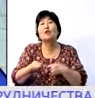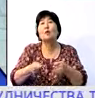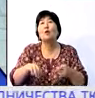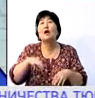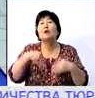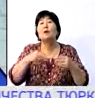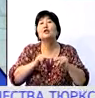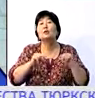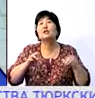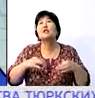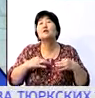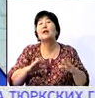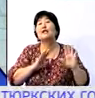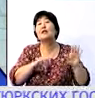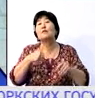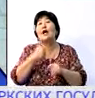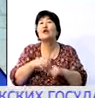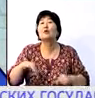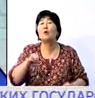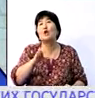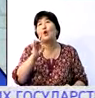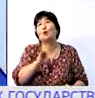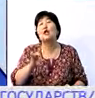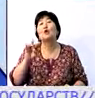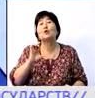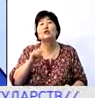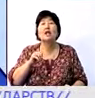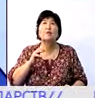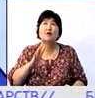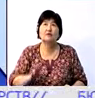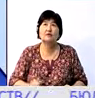поздравил педагогов с праздником заместитель акима области Руслан Рустемов.